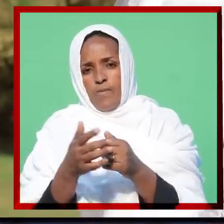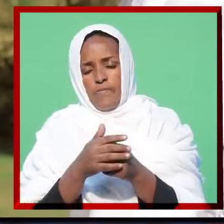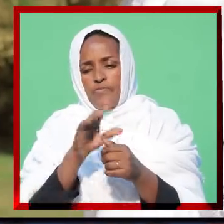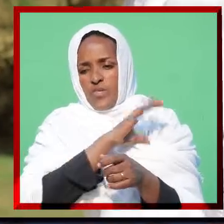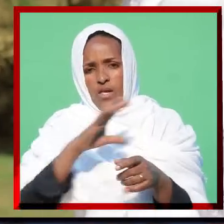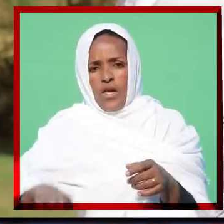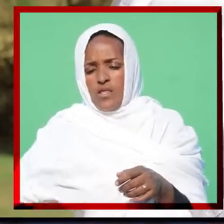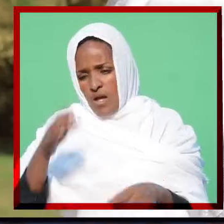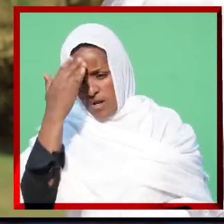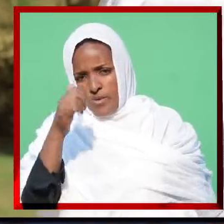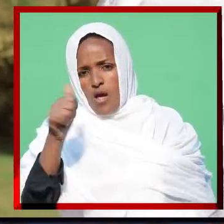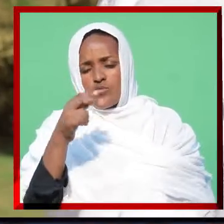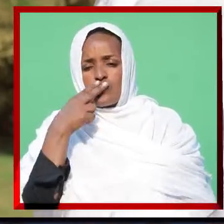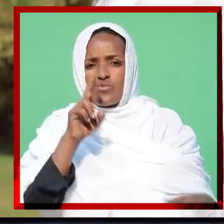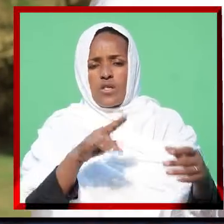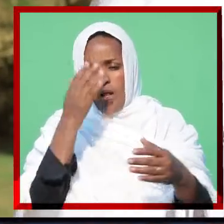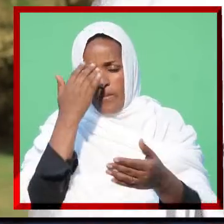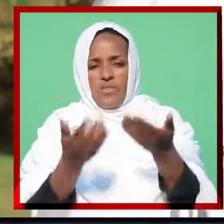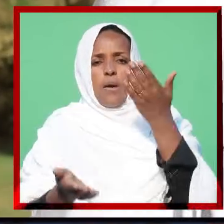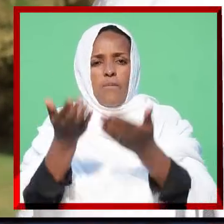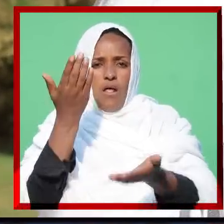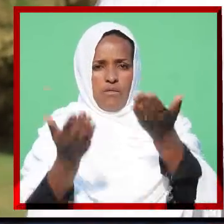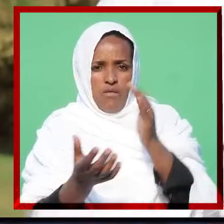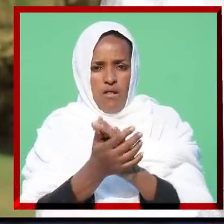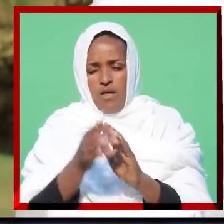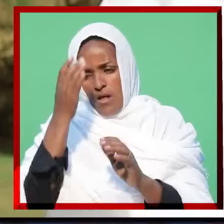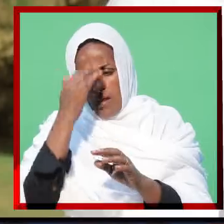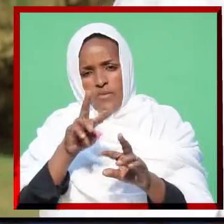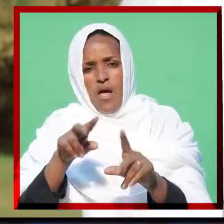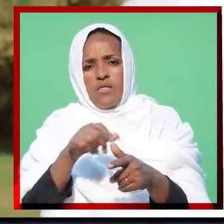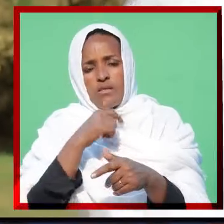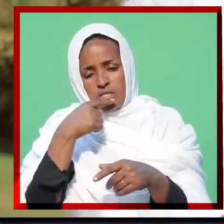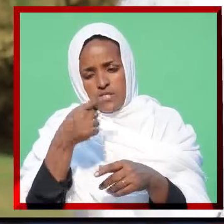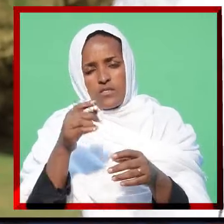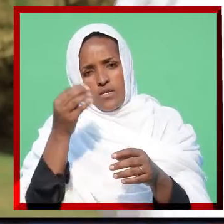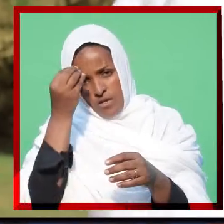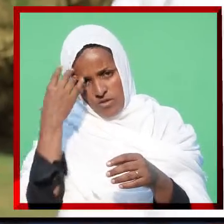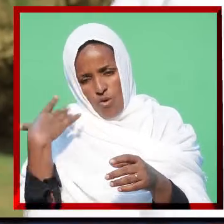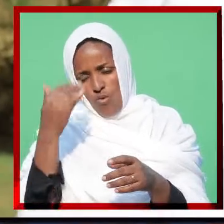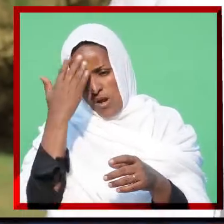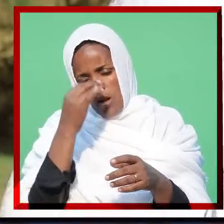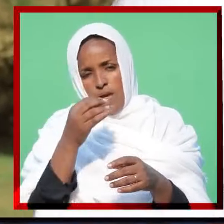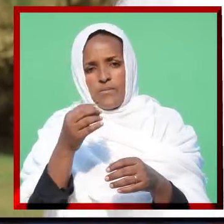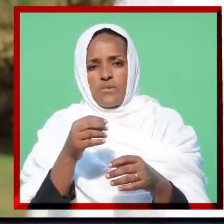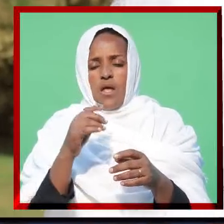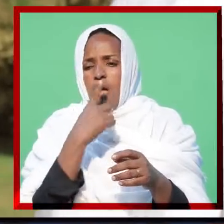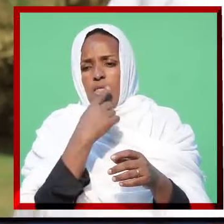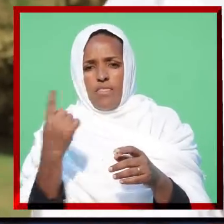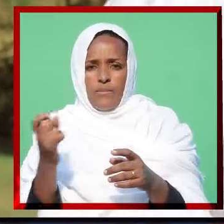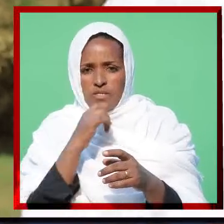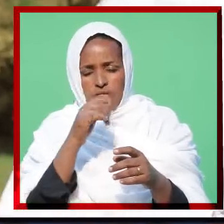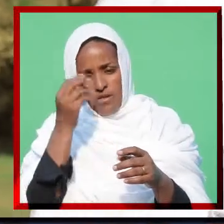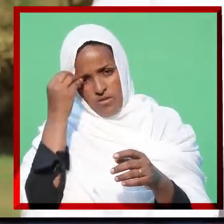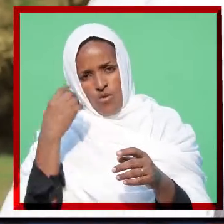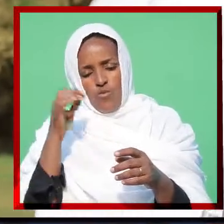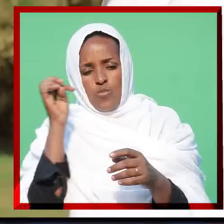ታዲያ ጌታ ለምን ከአስርቱ ትዛዛት ለምን ታበላልጣለህ ለምን አትስረቅን ረሳው ለምን አታመንዝርን ረሳው ለምን